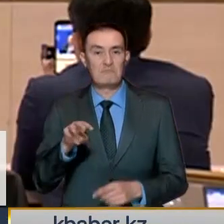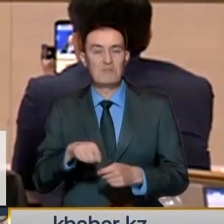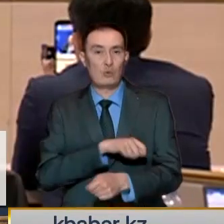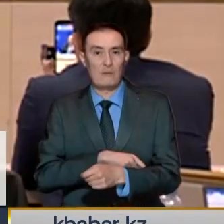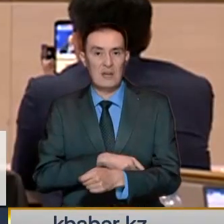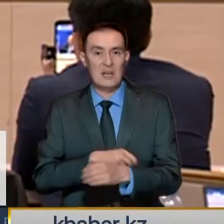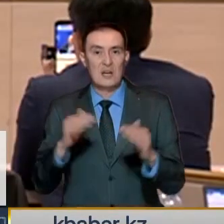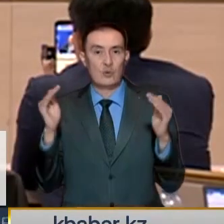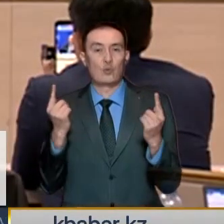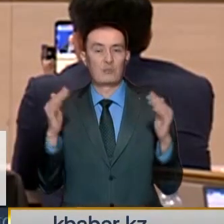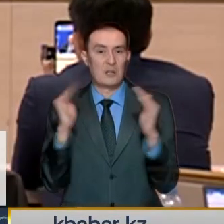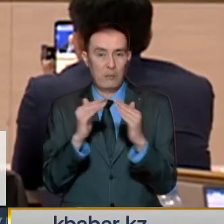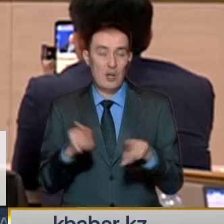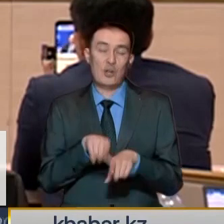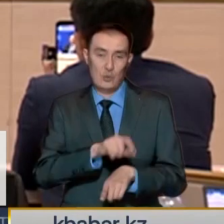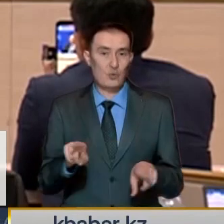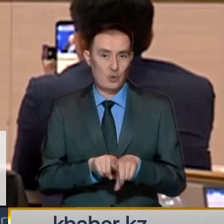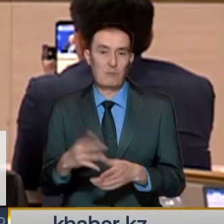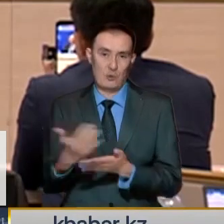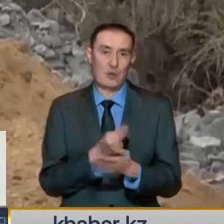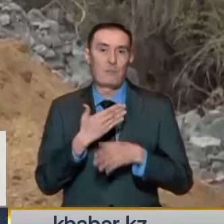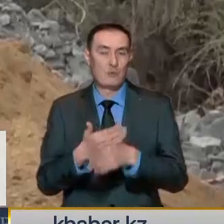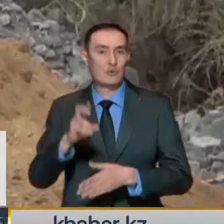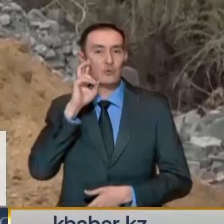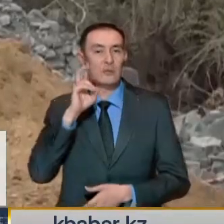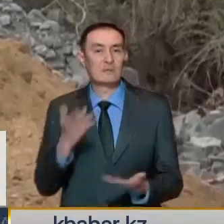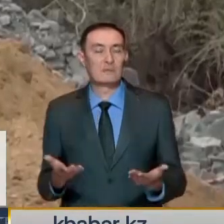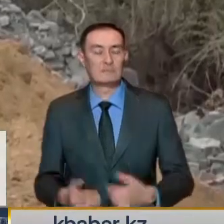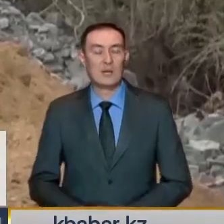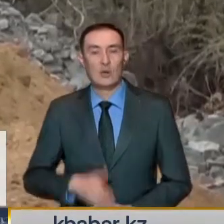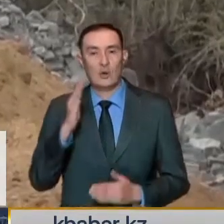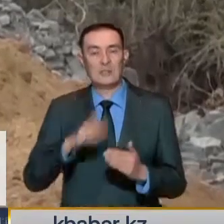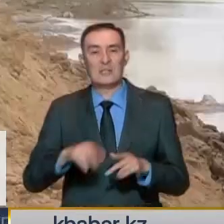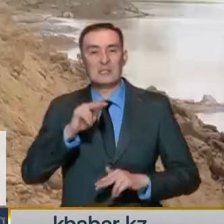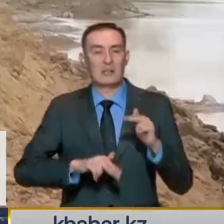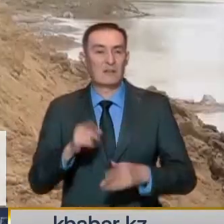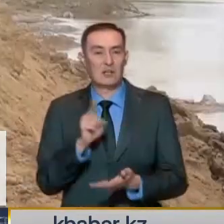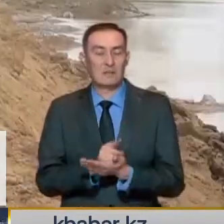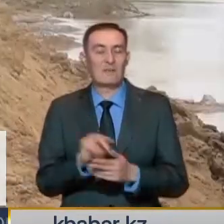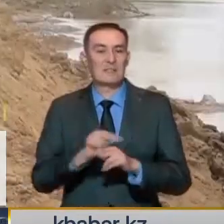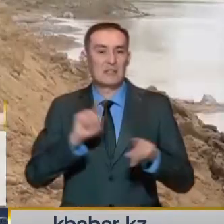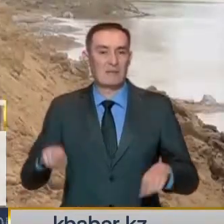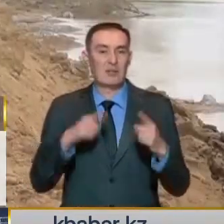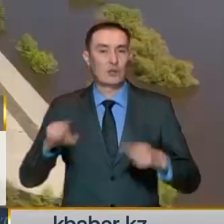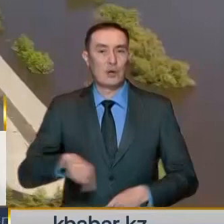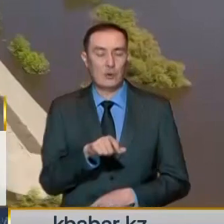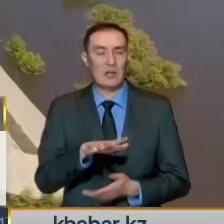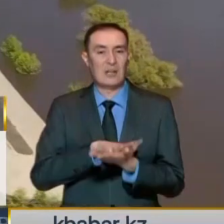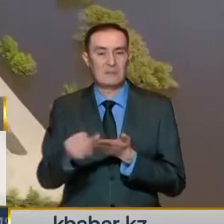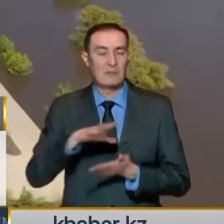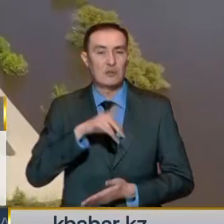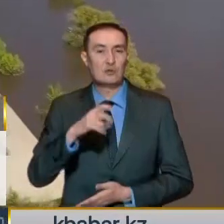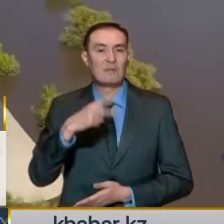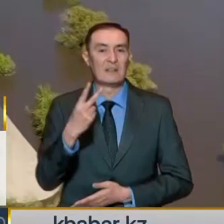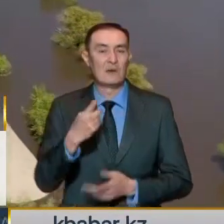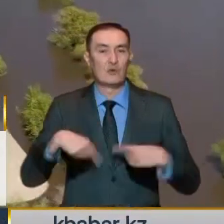тоже не застрахованы. И эти люди тоже получили помощь от государства. До конца строительного сезона нужно успеть восстановить разрушенные дороги. Размыты были